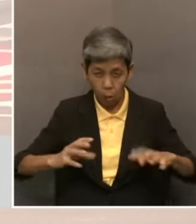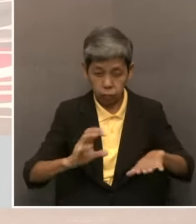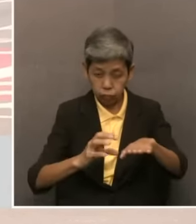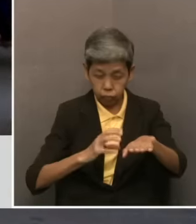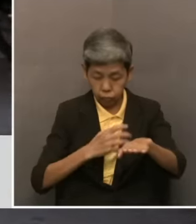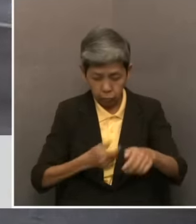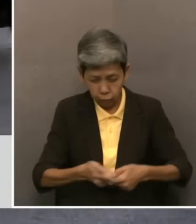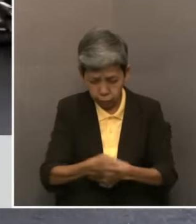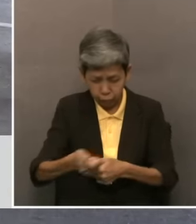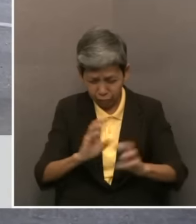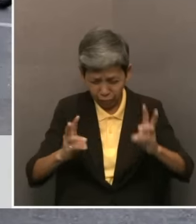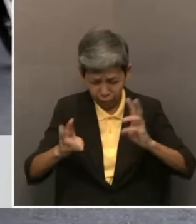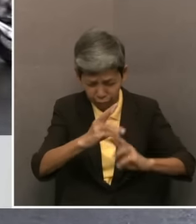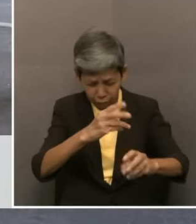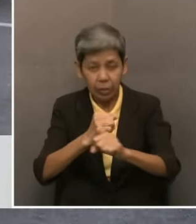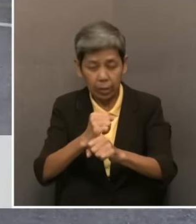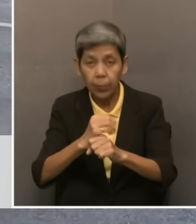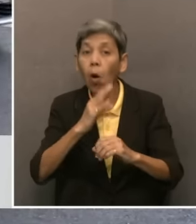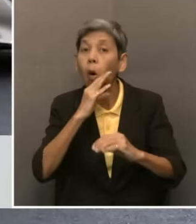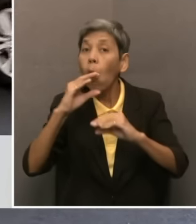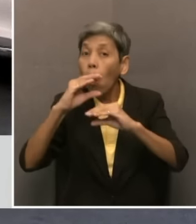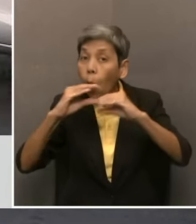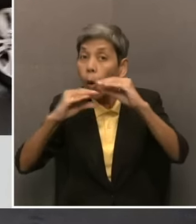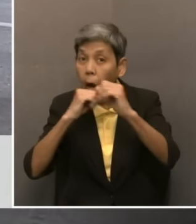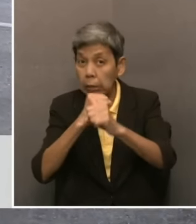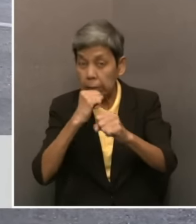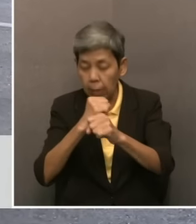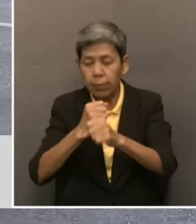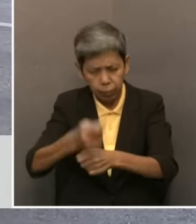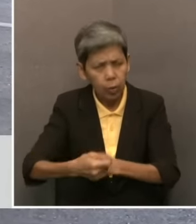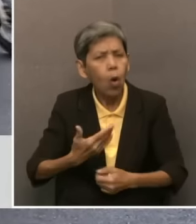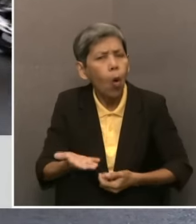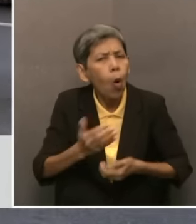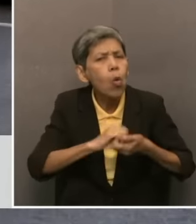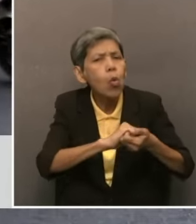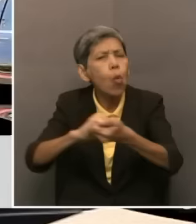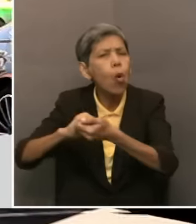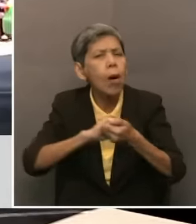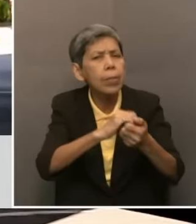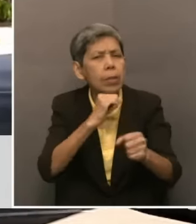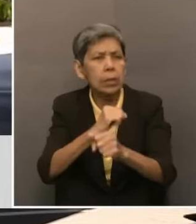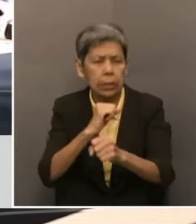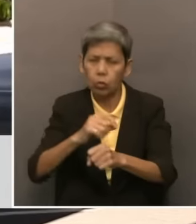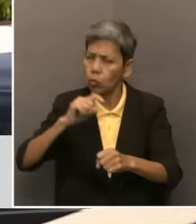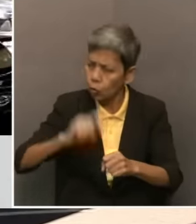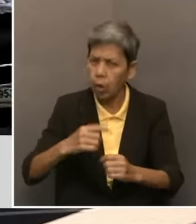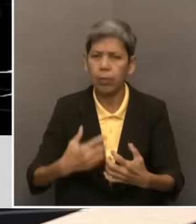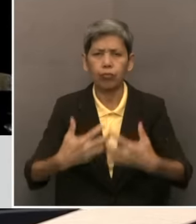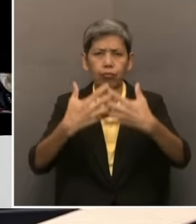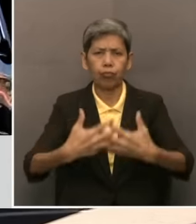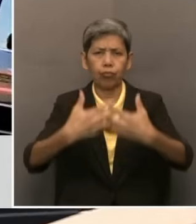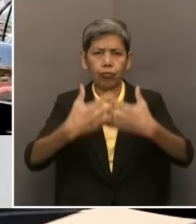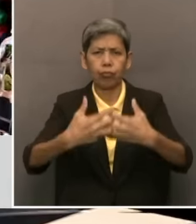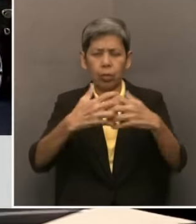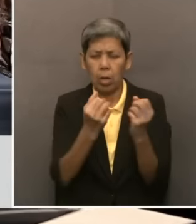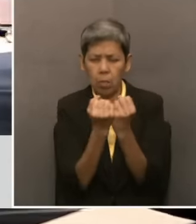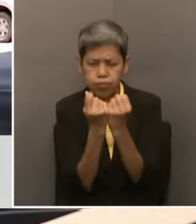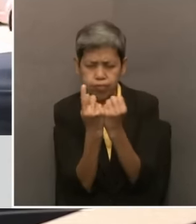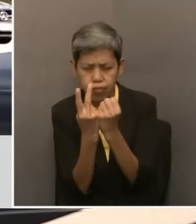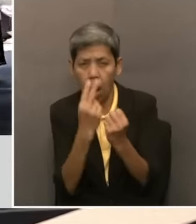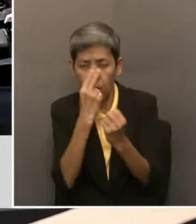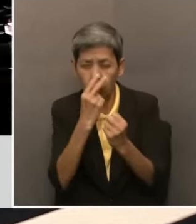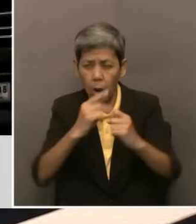ยและหากเป็นโครงการก่อสร้างขนาดใหญ่ก็ขอความร่วมมือนะคะว่าควรจะติดตั้งเครื่องตรวจวัดฝุ่น PM